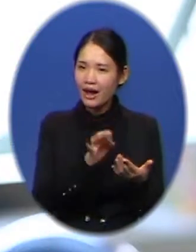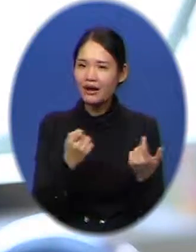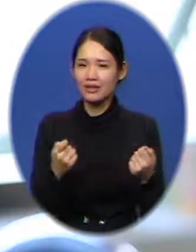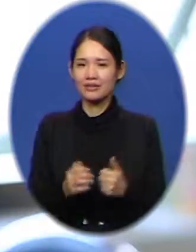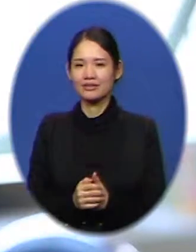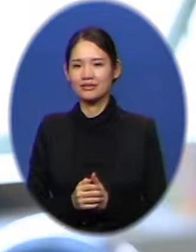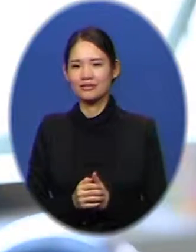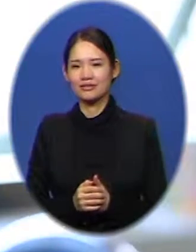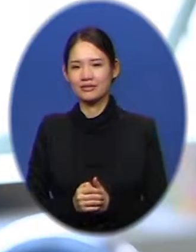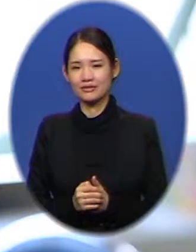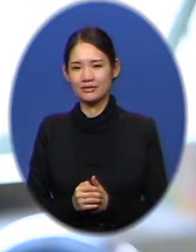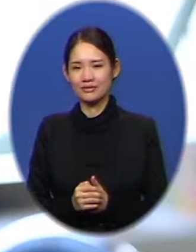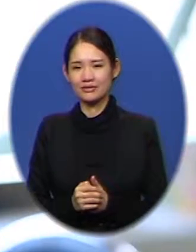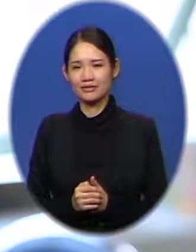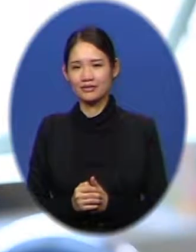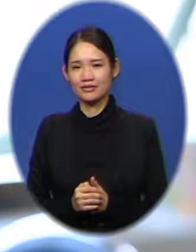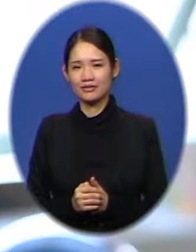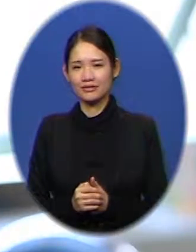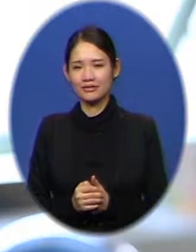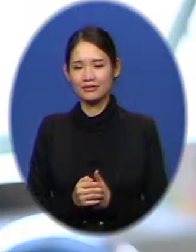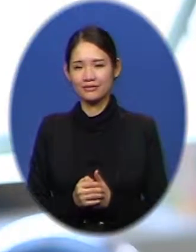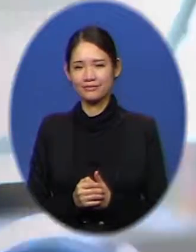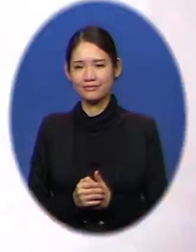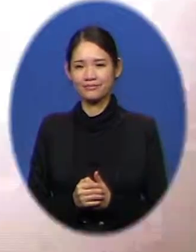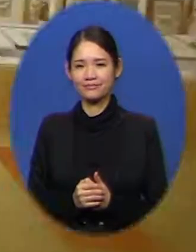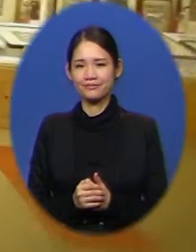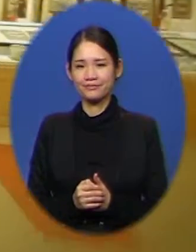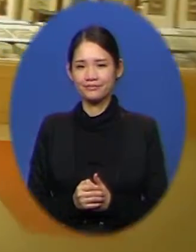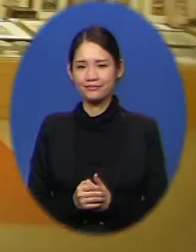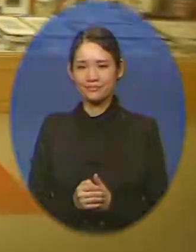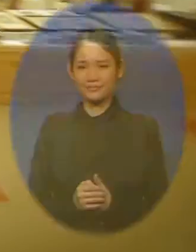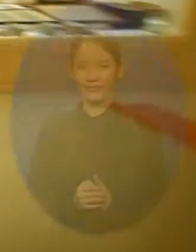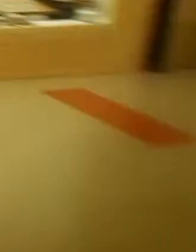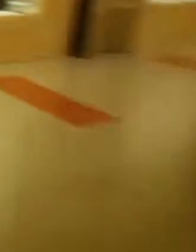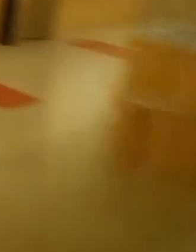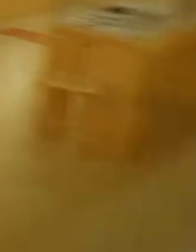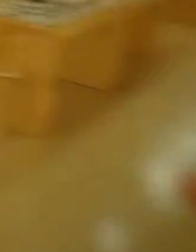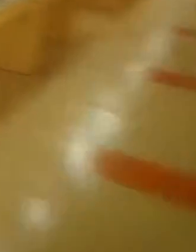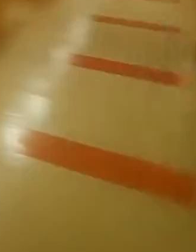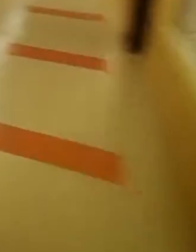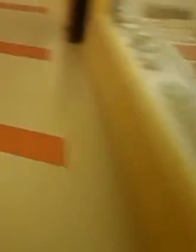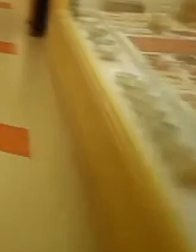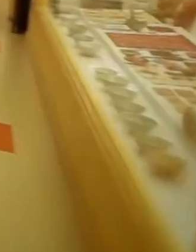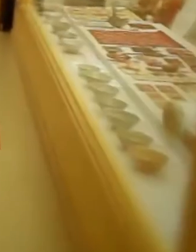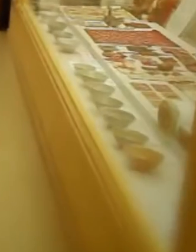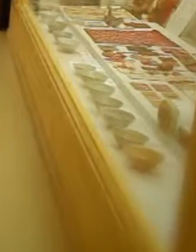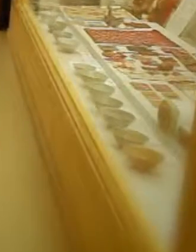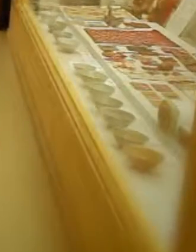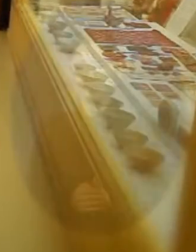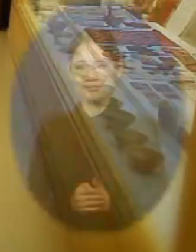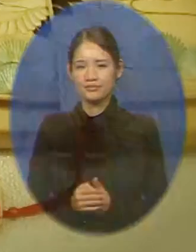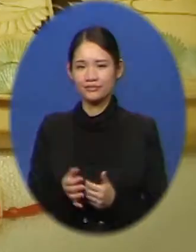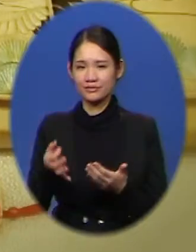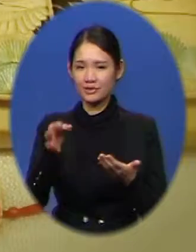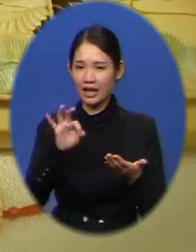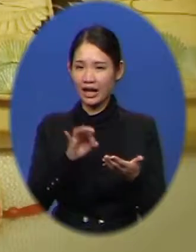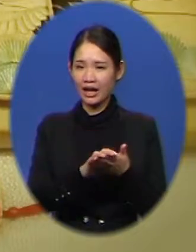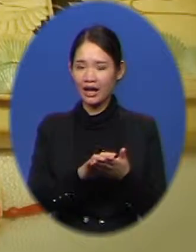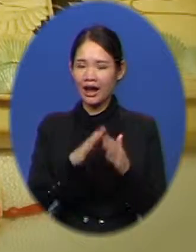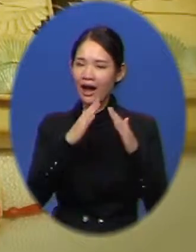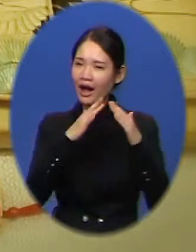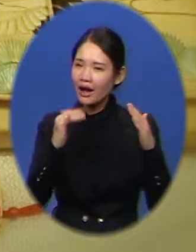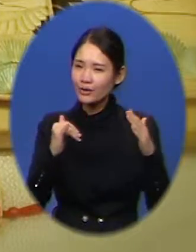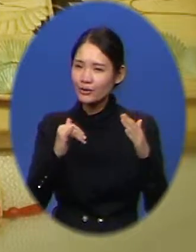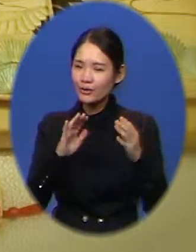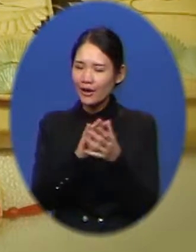한 톱 술을 놓아가지고 이해를 하시면 됩니다. 자수에는 가족의 화목을